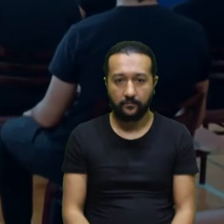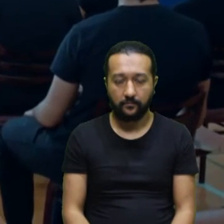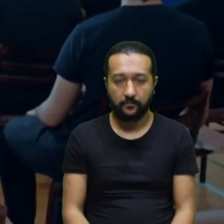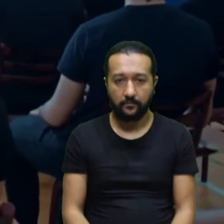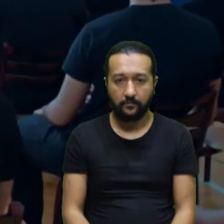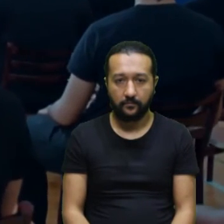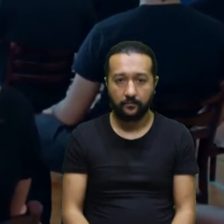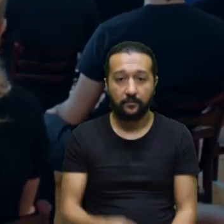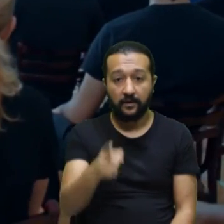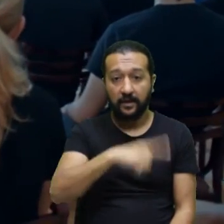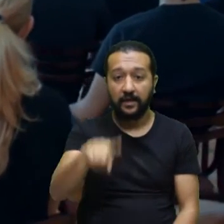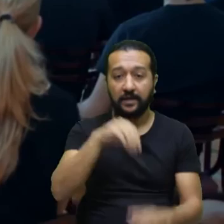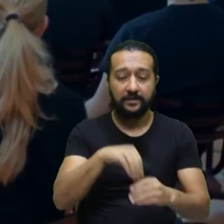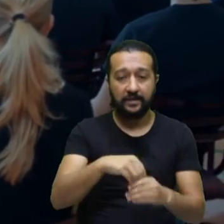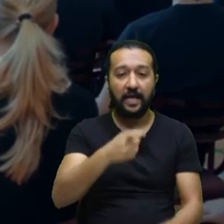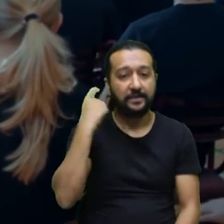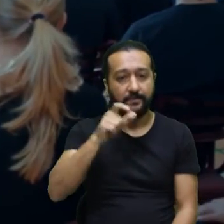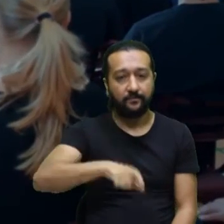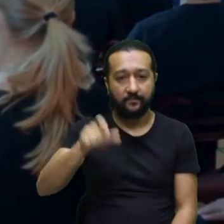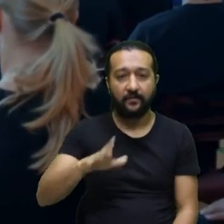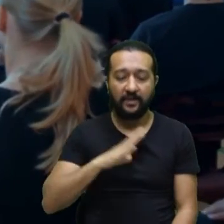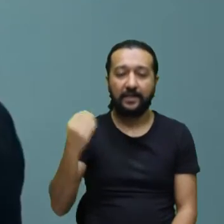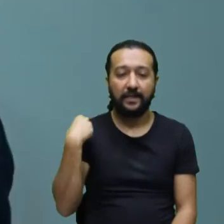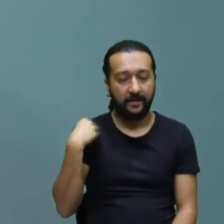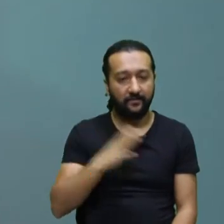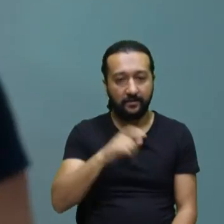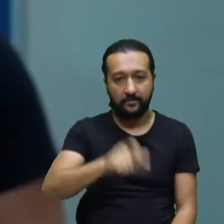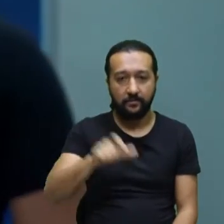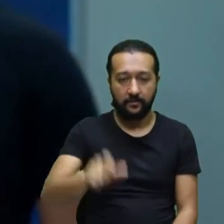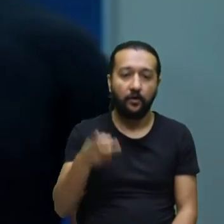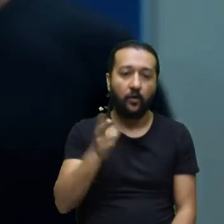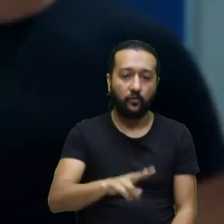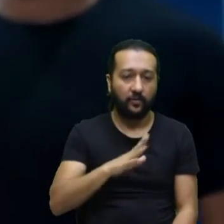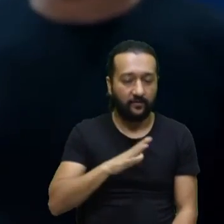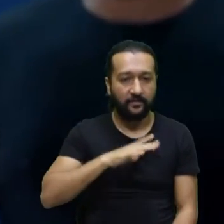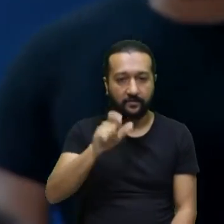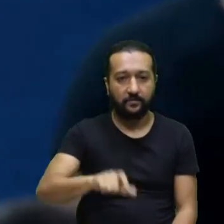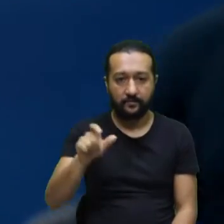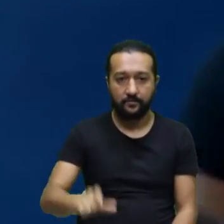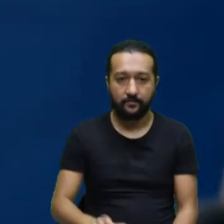postallılar. Aranızda eskiler var. Yeniler var. Ölüler var.